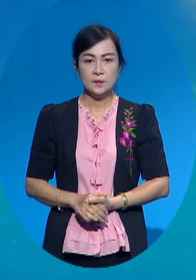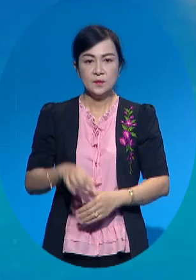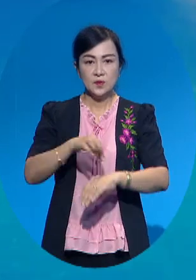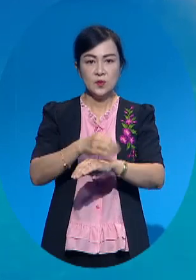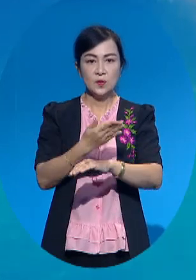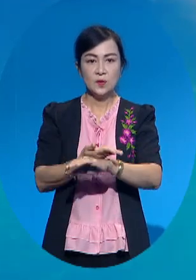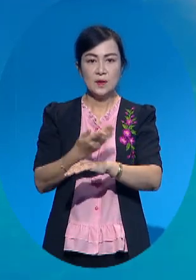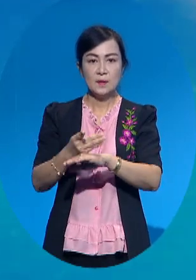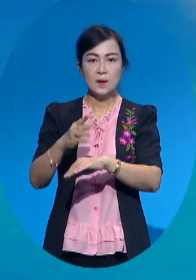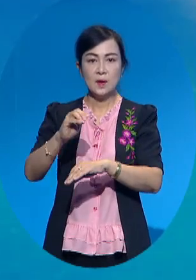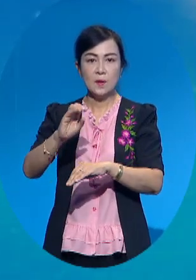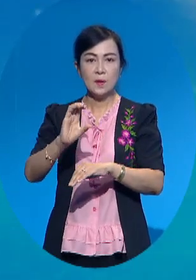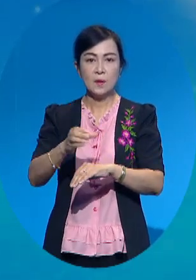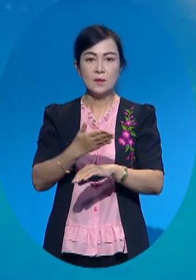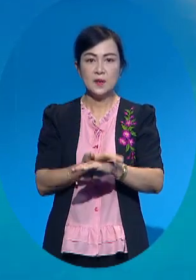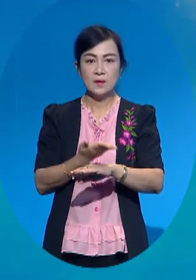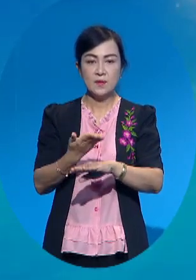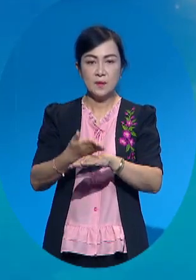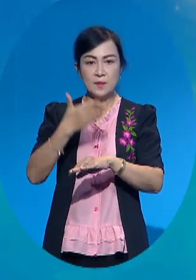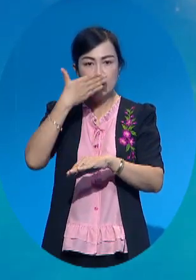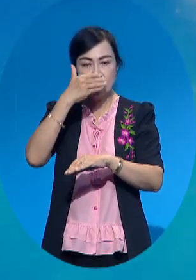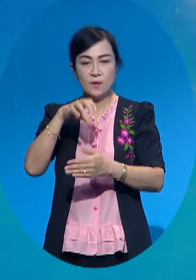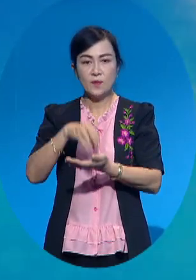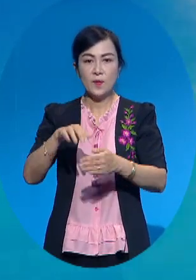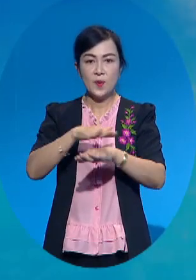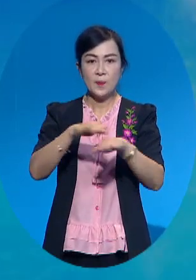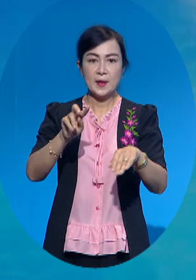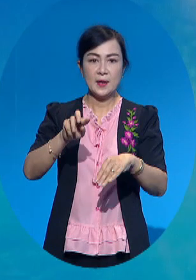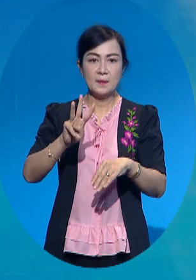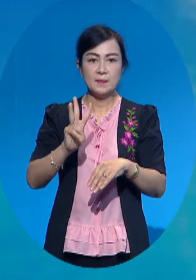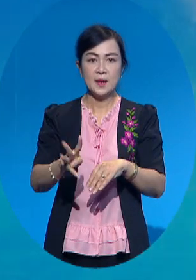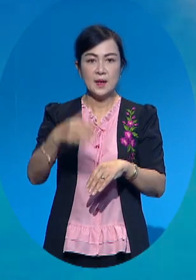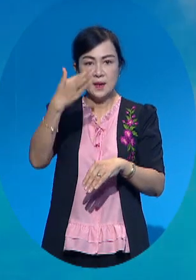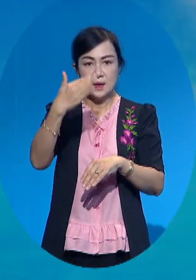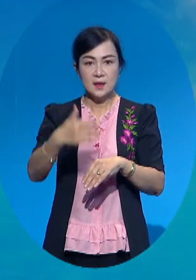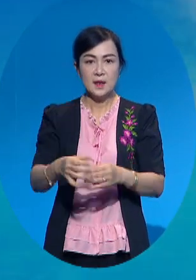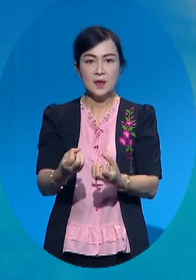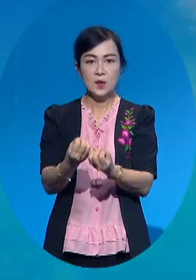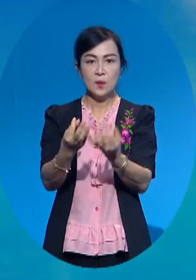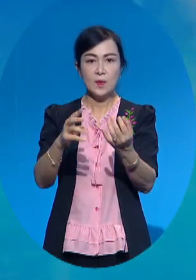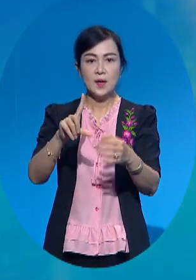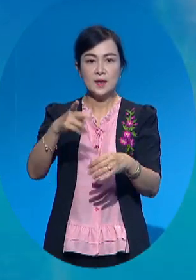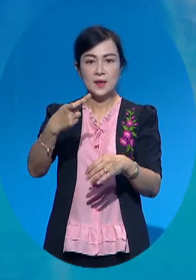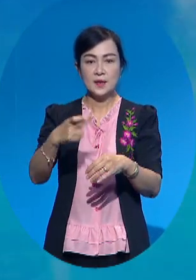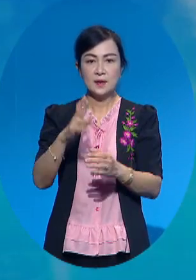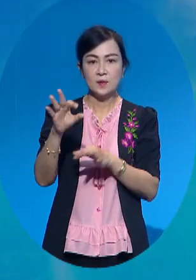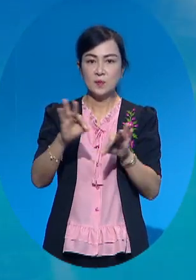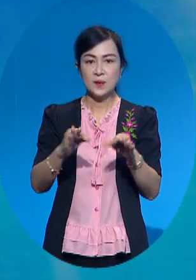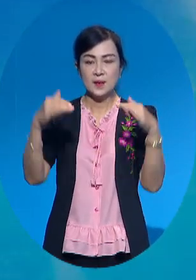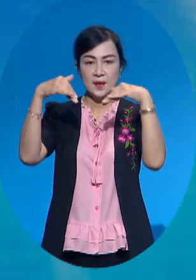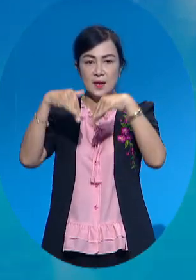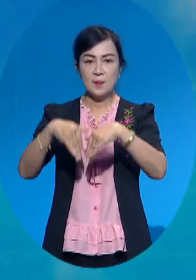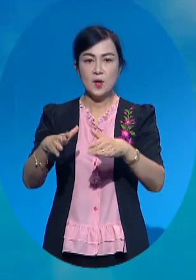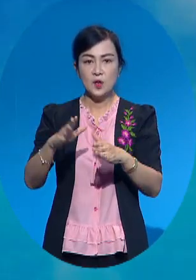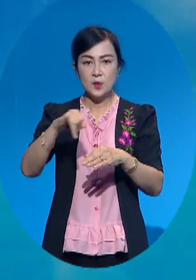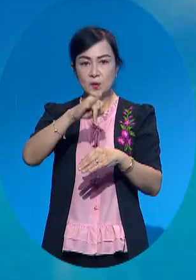tuần lễ sản phẩm ocop và sản phẩm đặc trưng vùng miền năm 2023 đang diễn ra tại công viên văn hóa Lê Thị Riêng thành phố Hồ Chí Minh